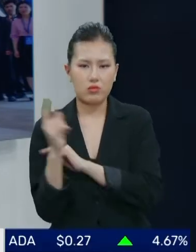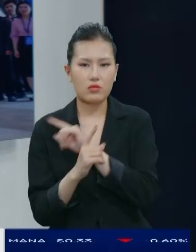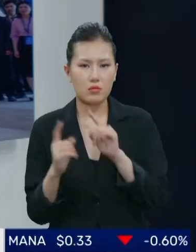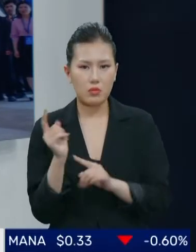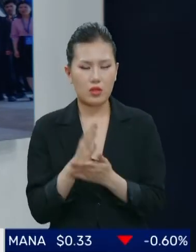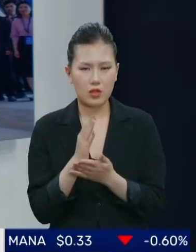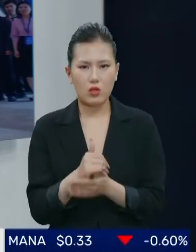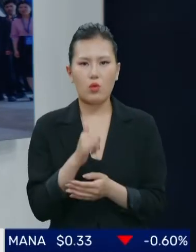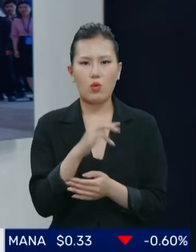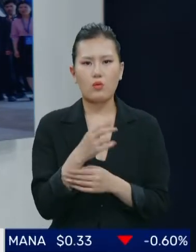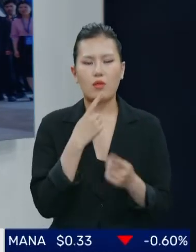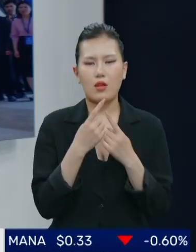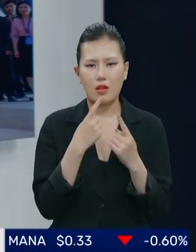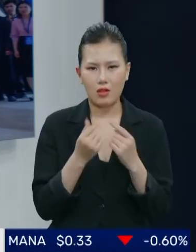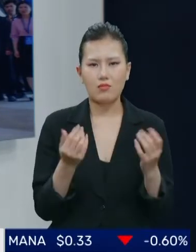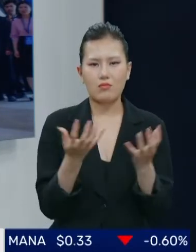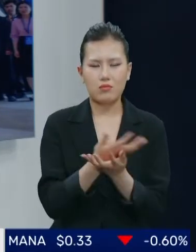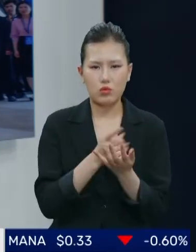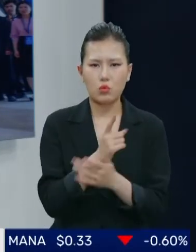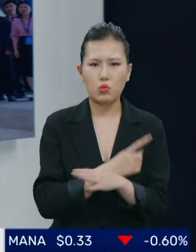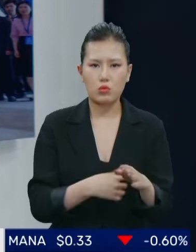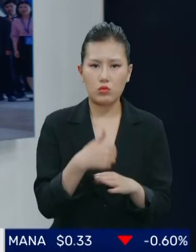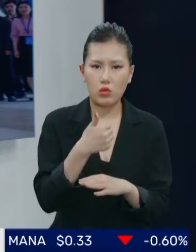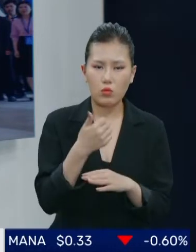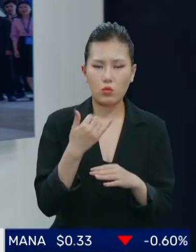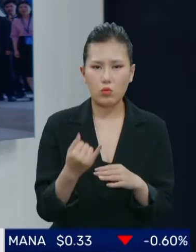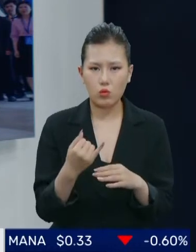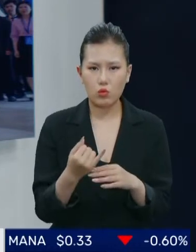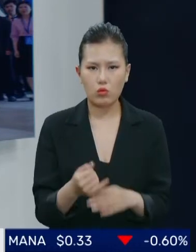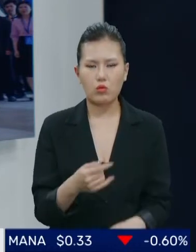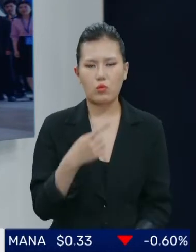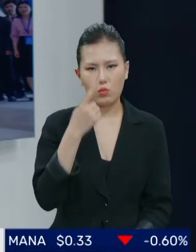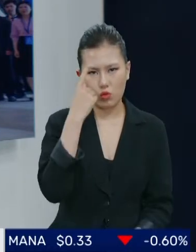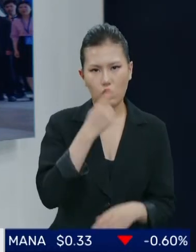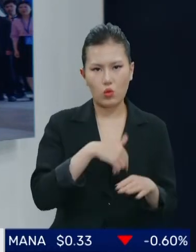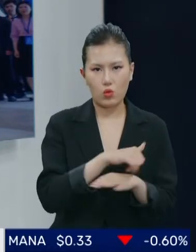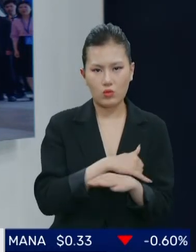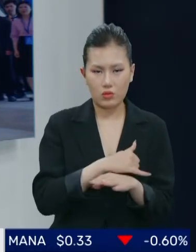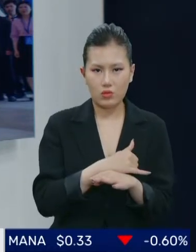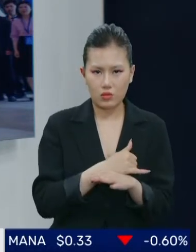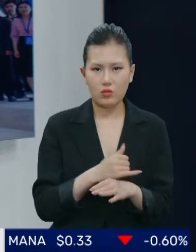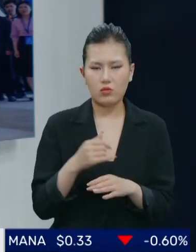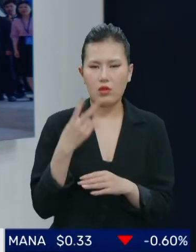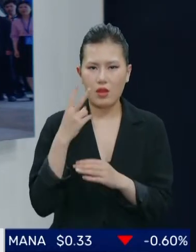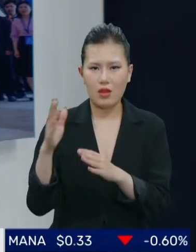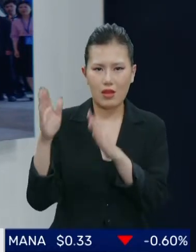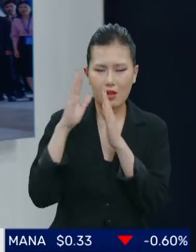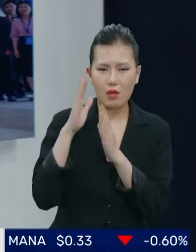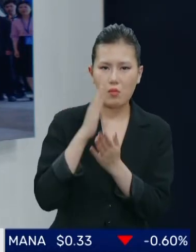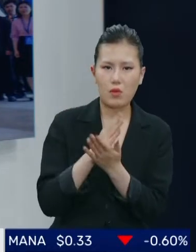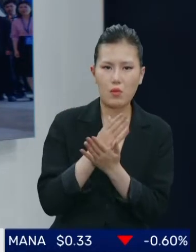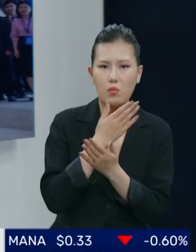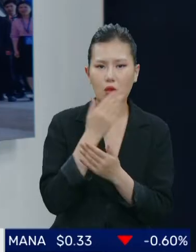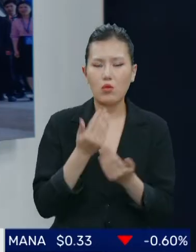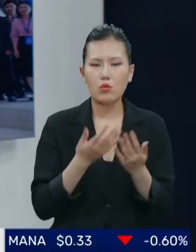яриа хэлэлцээ хэр зэрэг ач холбогдолтой болж өнгөрөв? Бид бүс нутгийн аюулгүй байдлын яриа хэлэлцээний талбар болж чадсан гэсхийг манай сэтгүүлч